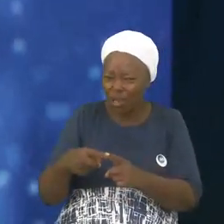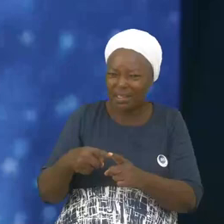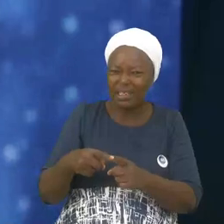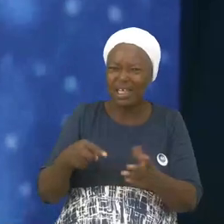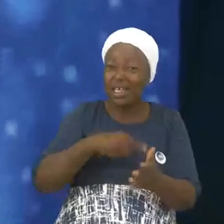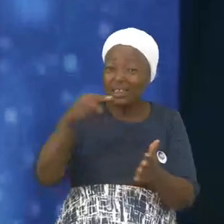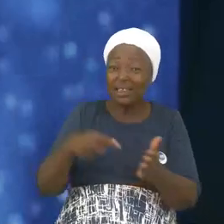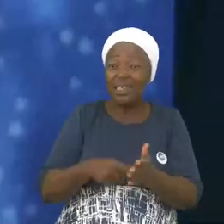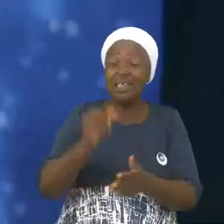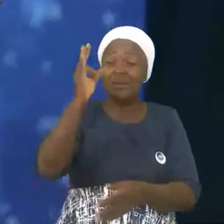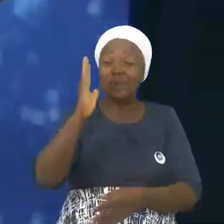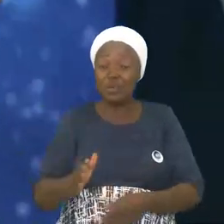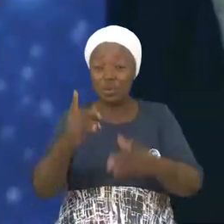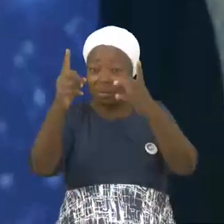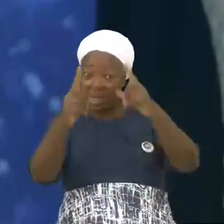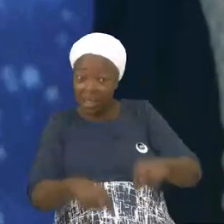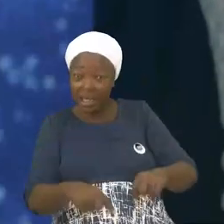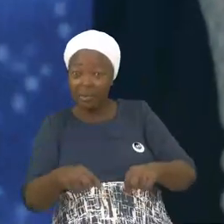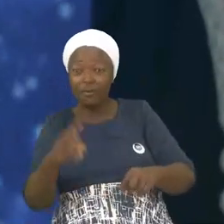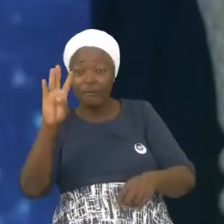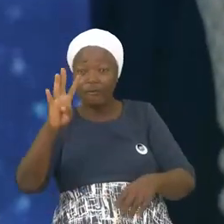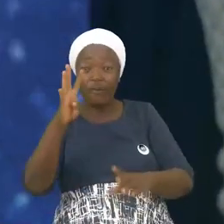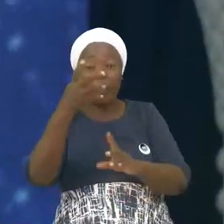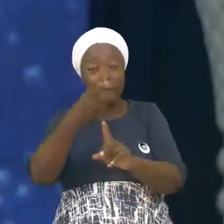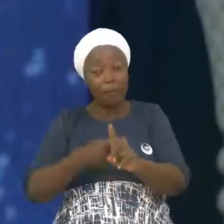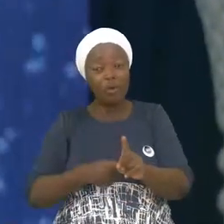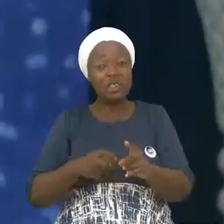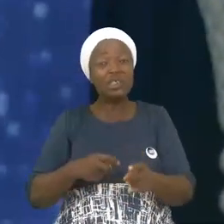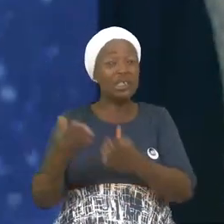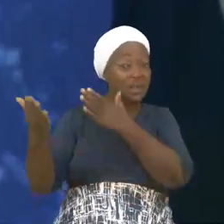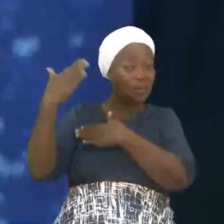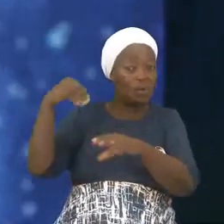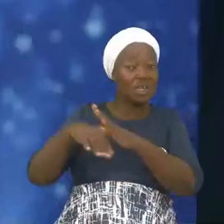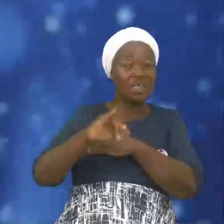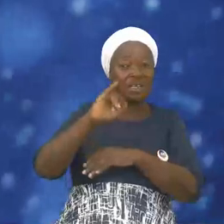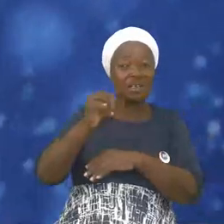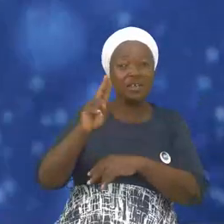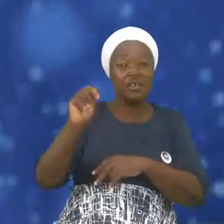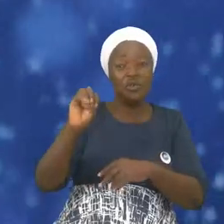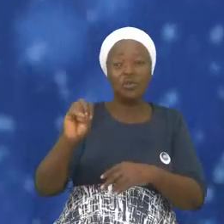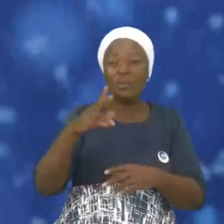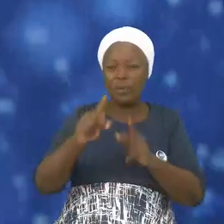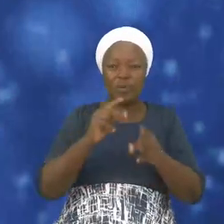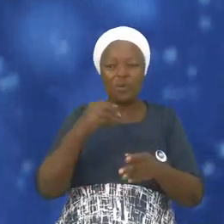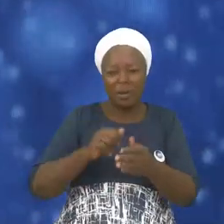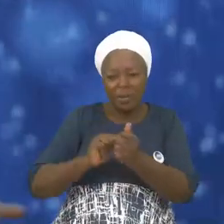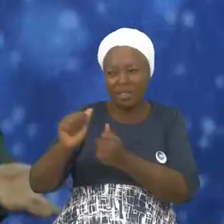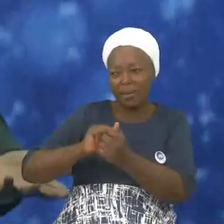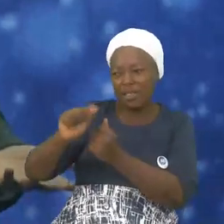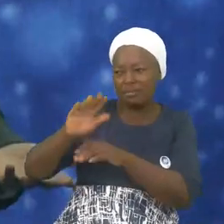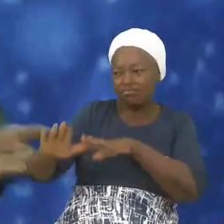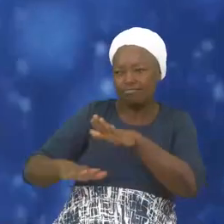depuis 25 ans. Et lorsque ce pasteur est venu, il y a 4 mois, en